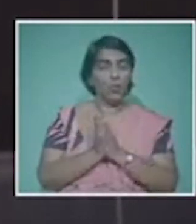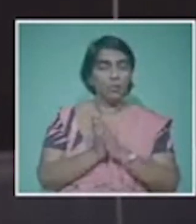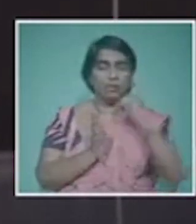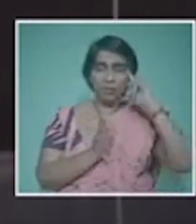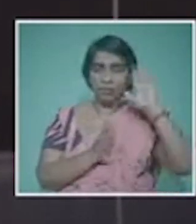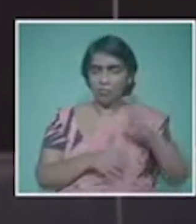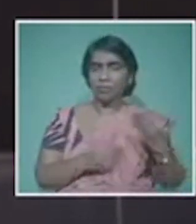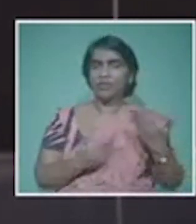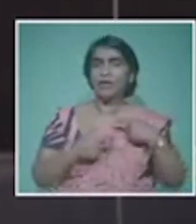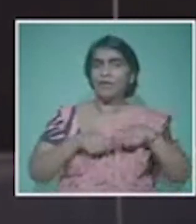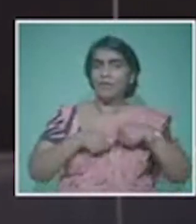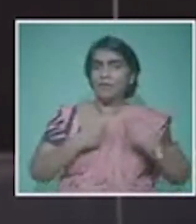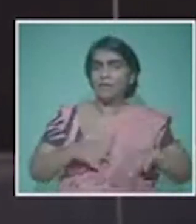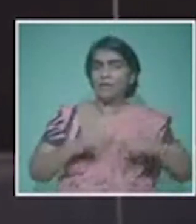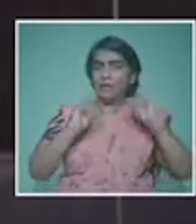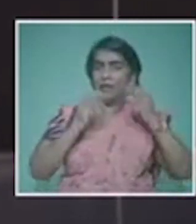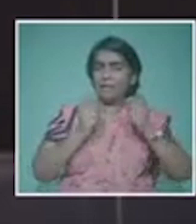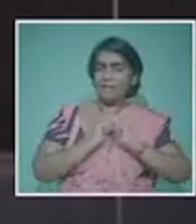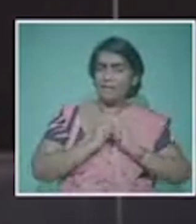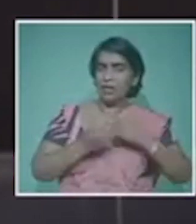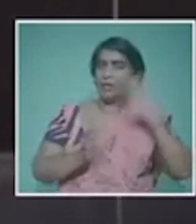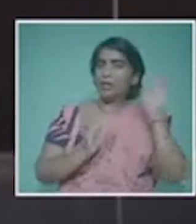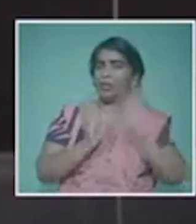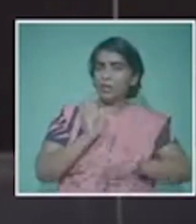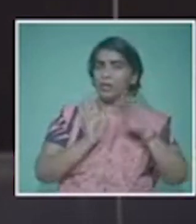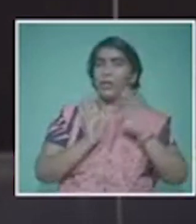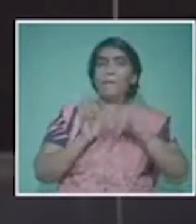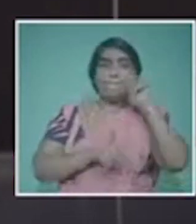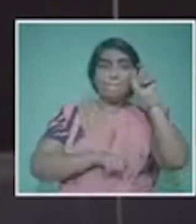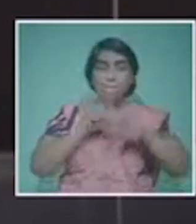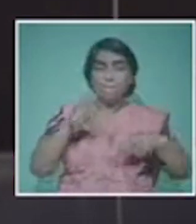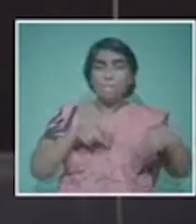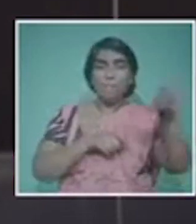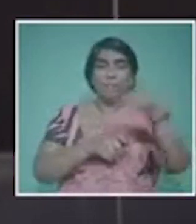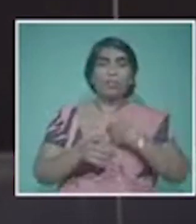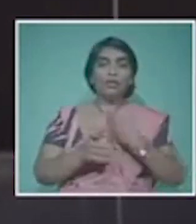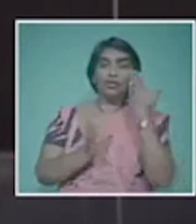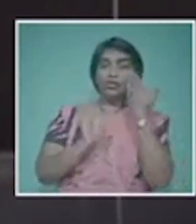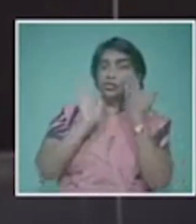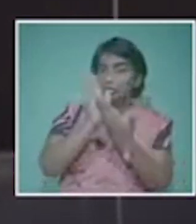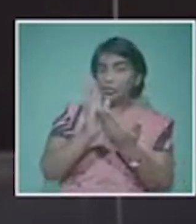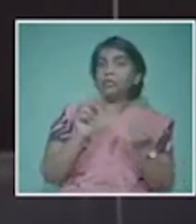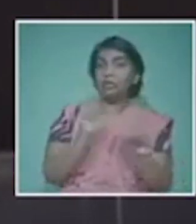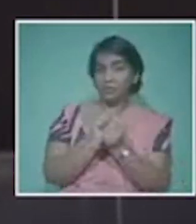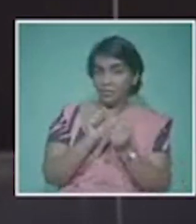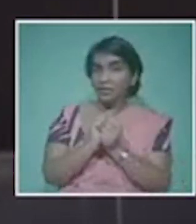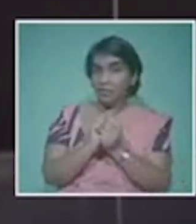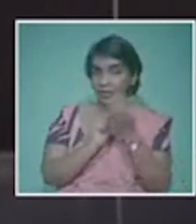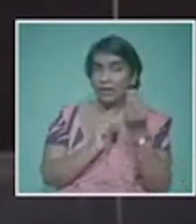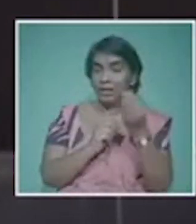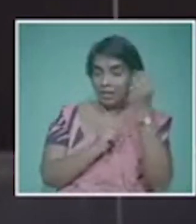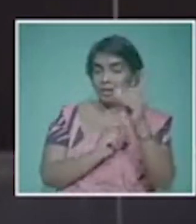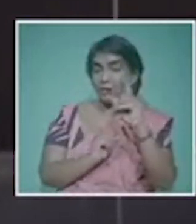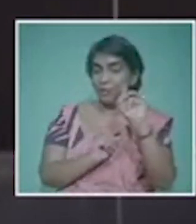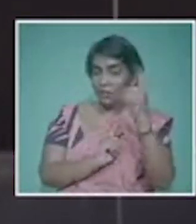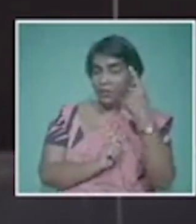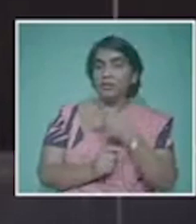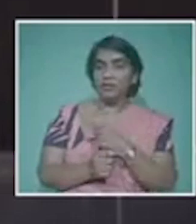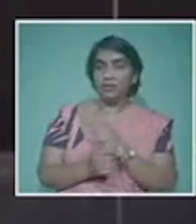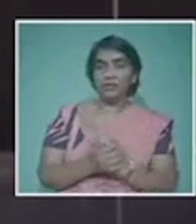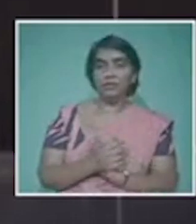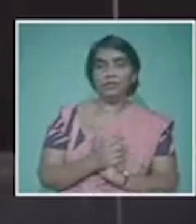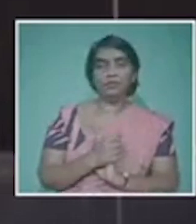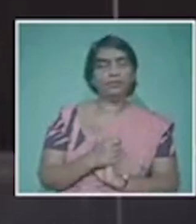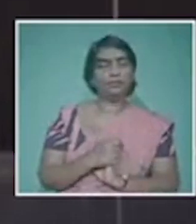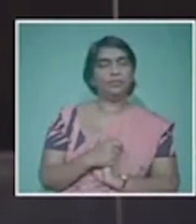தொகையானது பாரிய அளவில் அதிகரிக்கப்பட்டுள்ளது. நாடு பாரிய பொருளாதார நெருக்கடியை எதிர்கொண்டுள்ள இந்த சந்தர்ப்பத்தில் தேவையற்ற